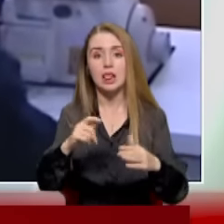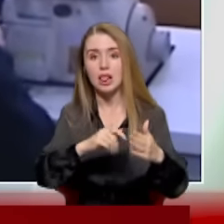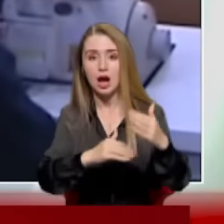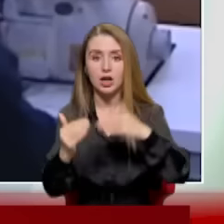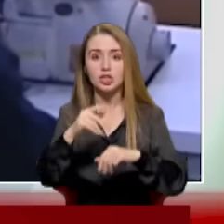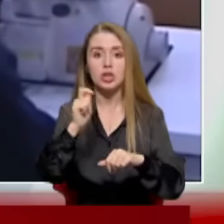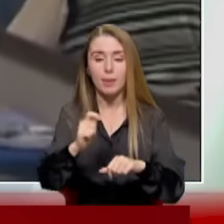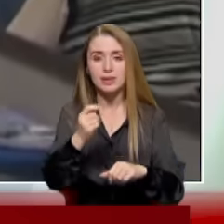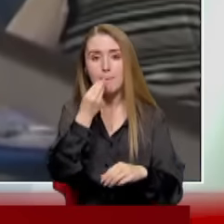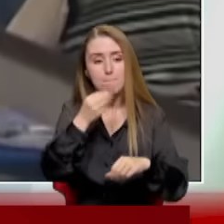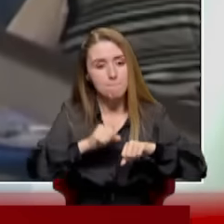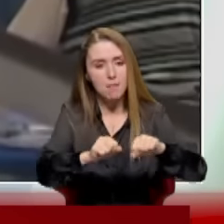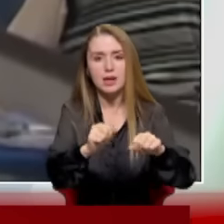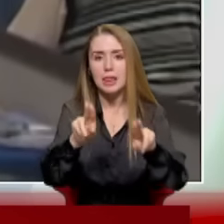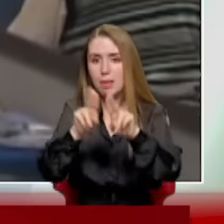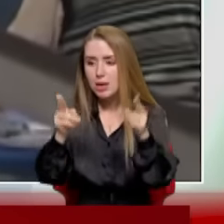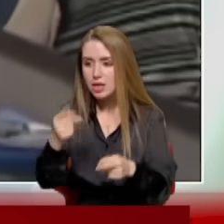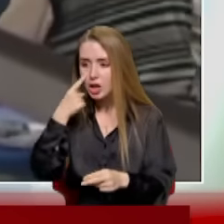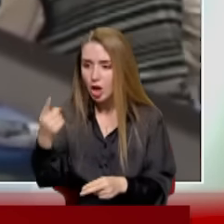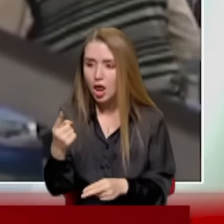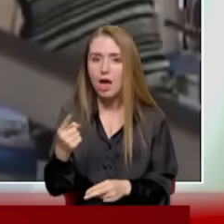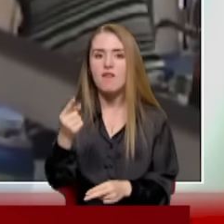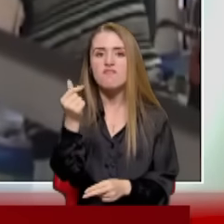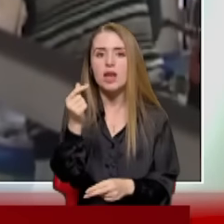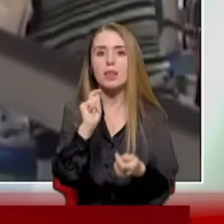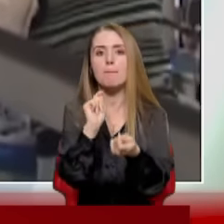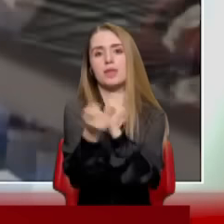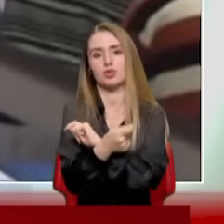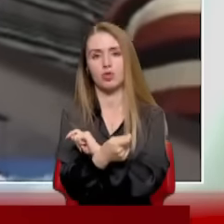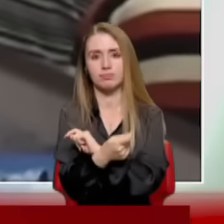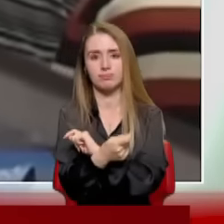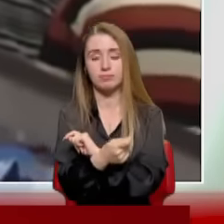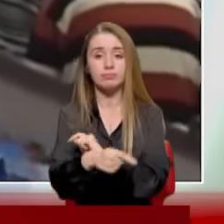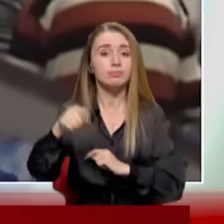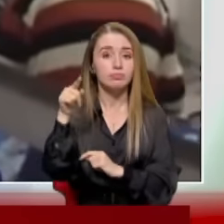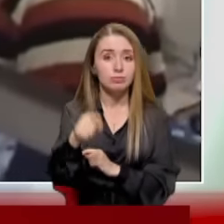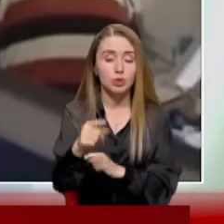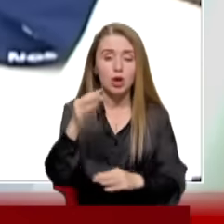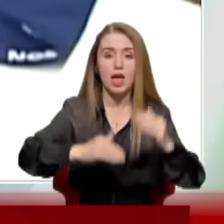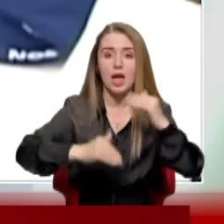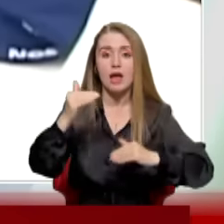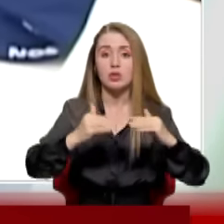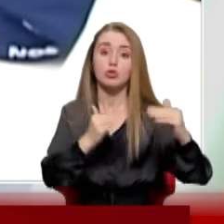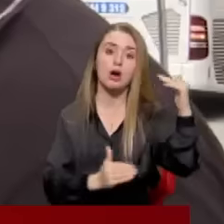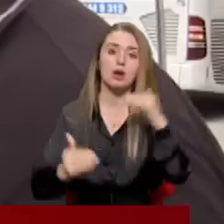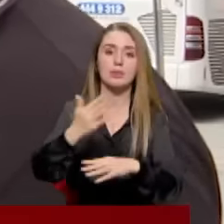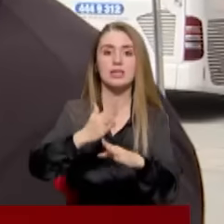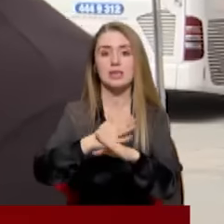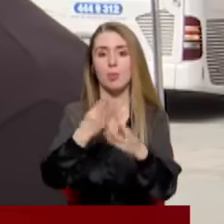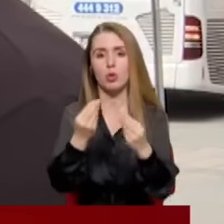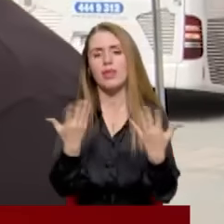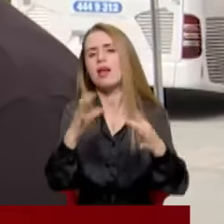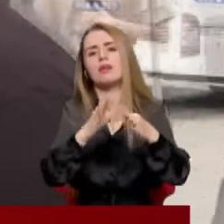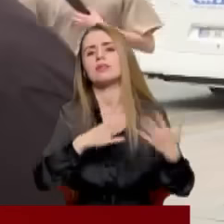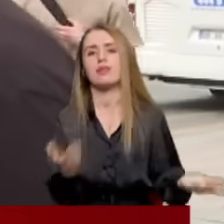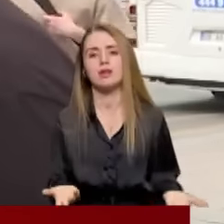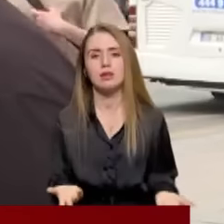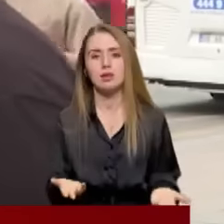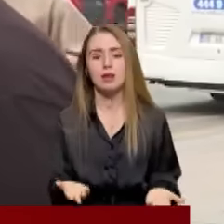marketlerde, mağazalarda ürün etiketleri hemen değişiyor. Bu da enflasyonu daha da arttırıyor. Yani ne alakası